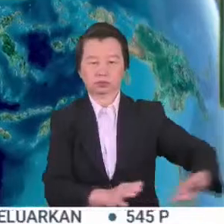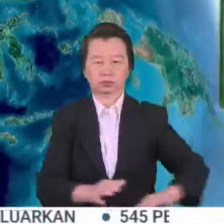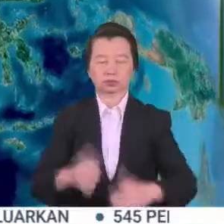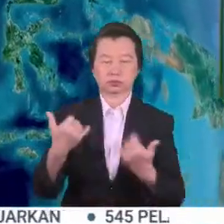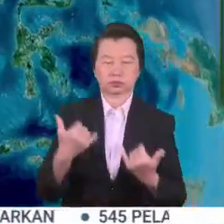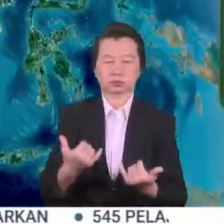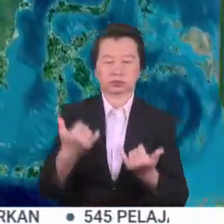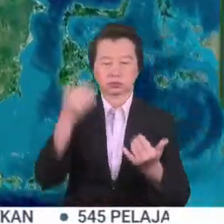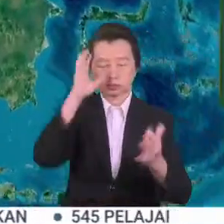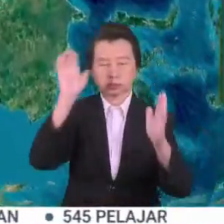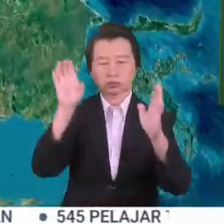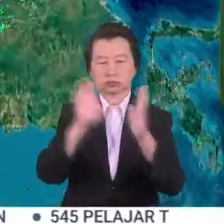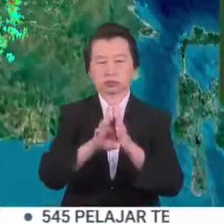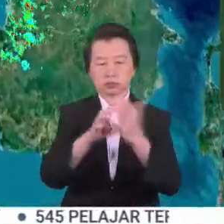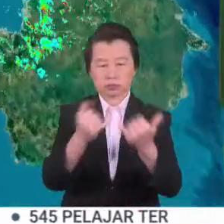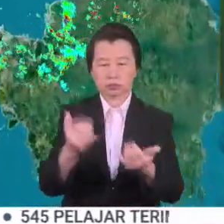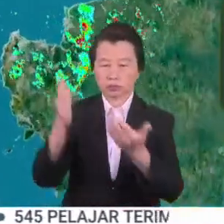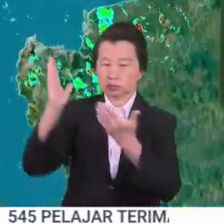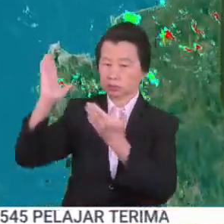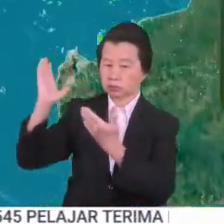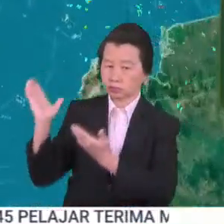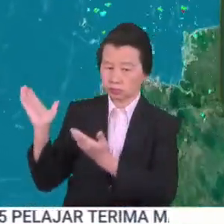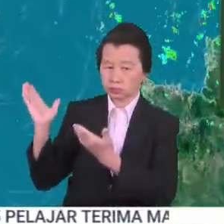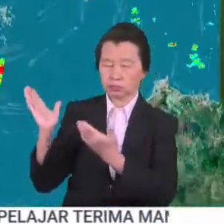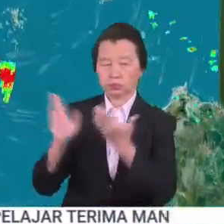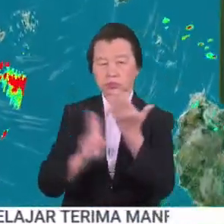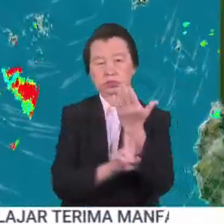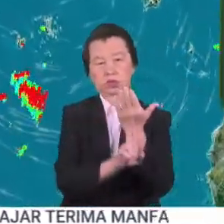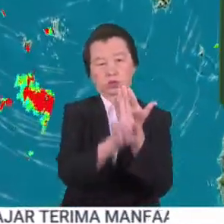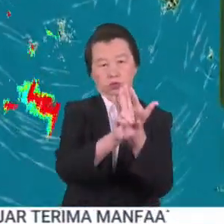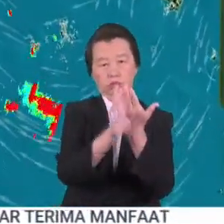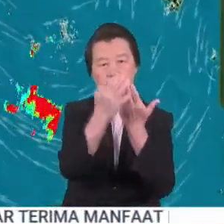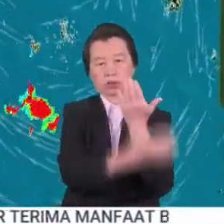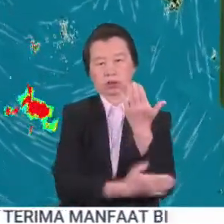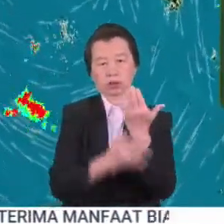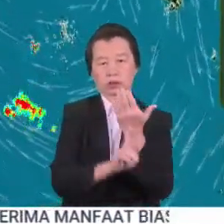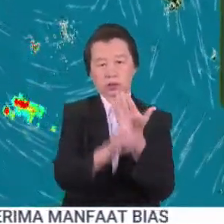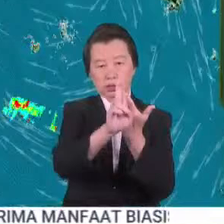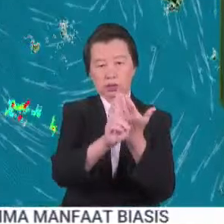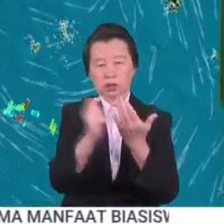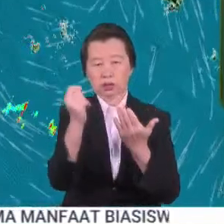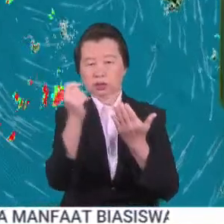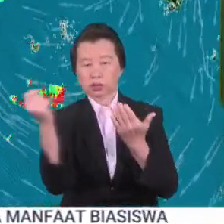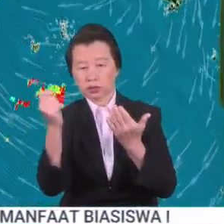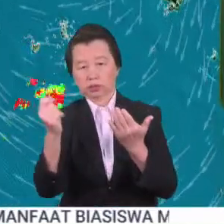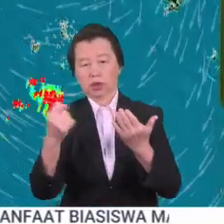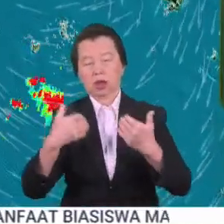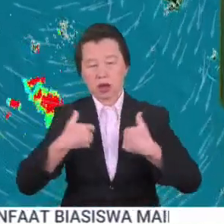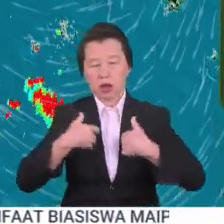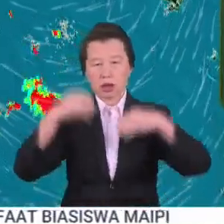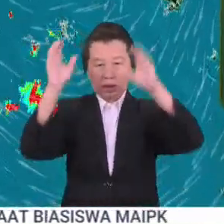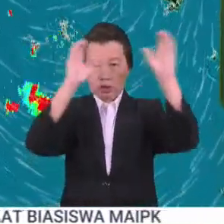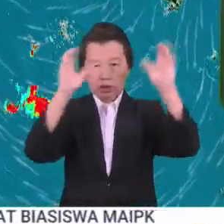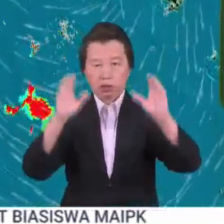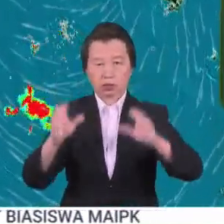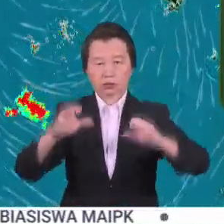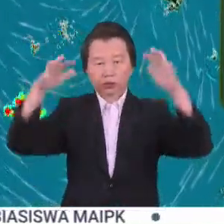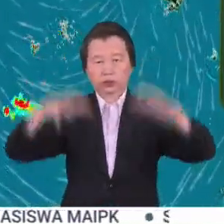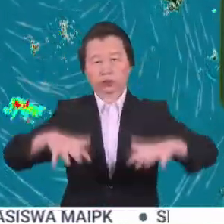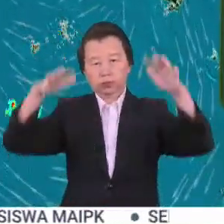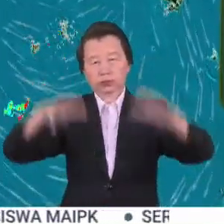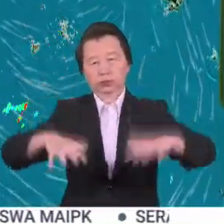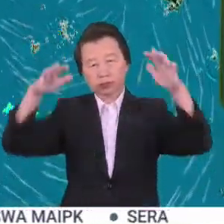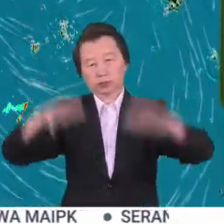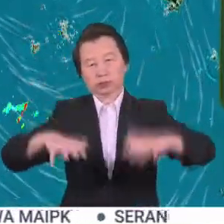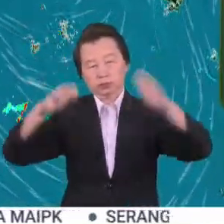paparan gemerada baik seperti diramalkan di bahagian Utara semenanjung Malaysia dan juga pantai timur mengalami keadaan cuaca yang agak lembab